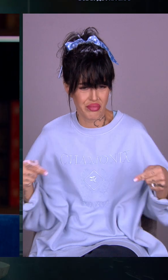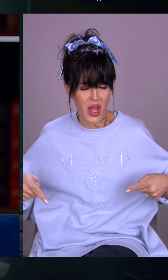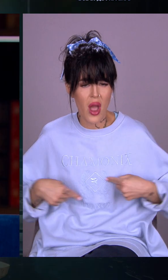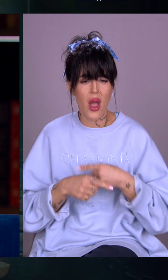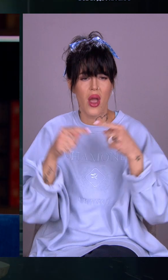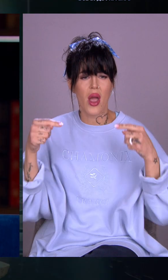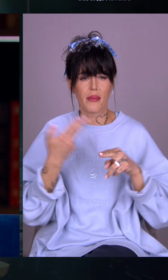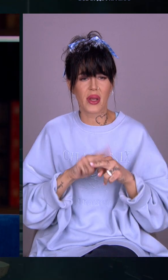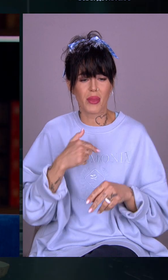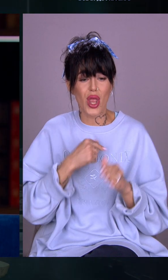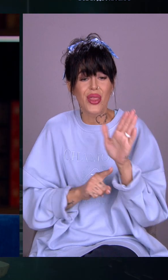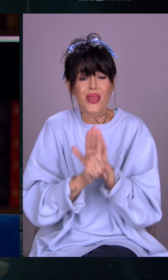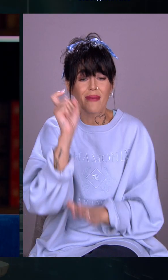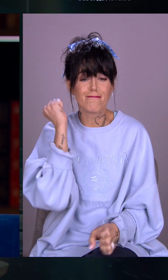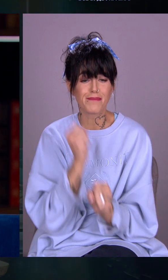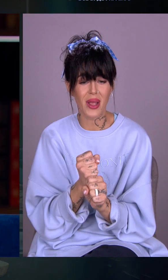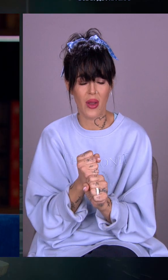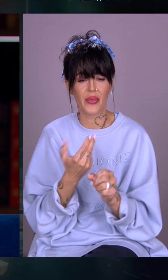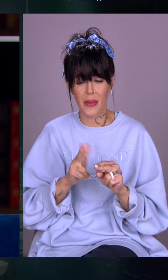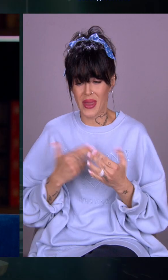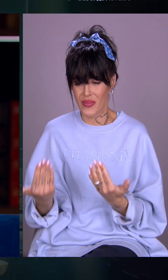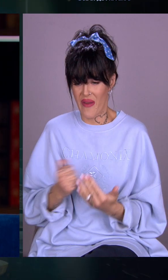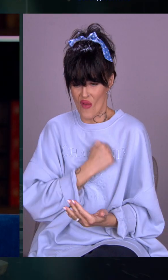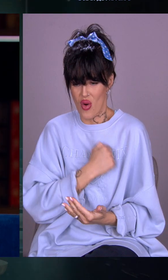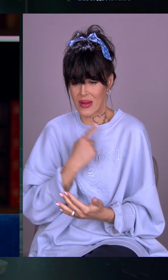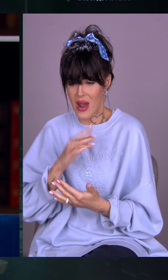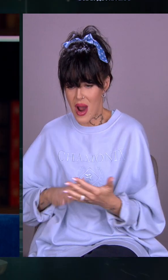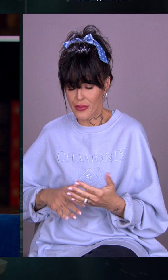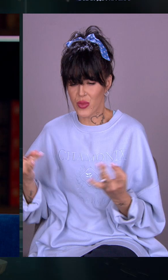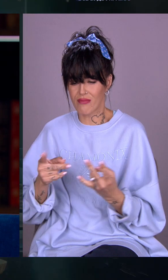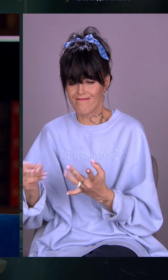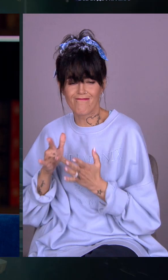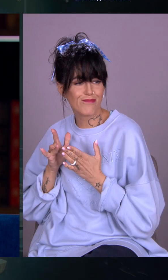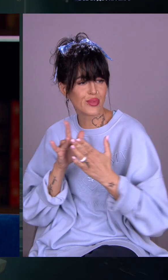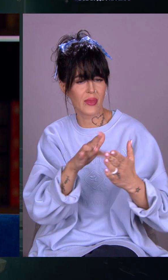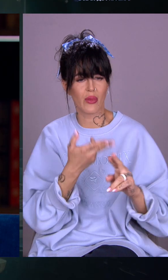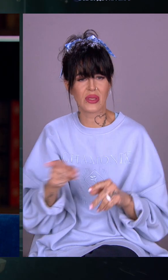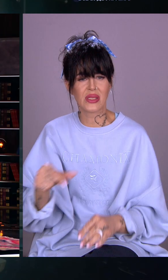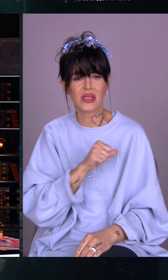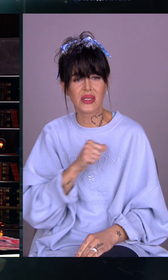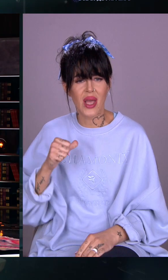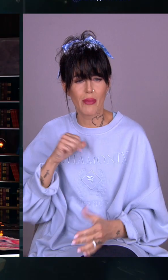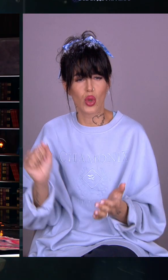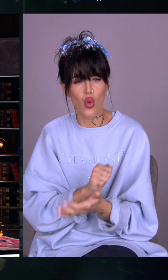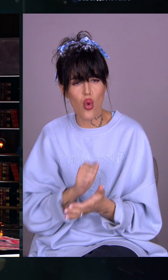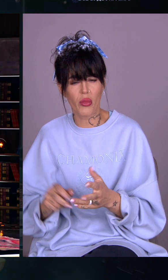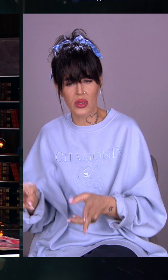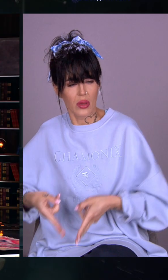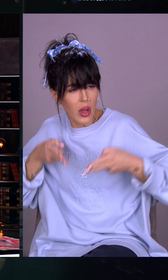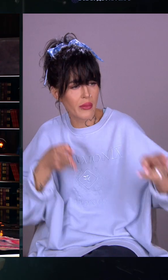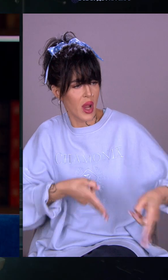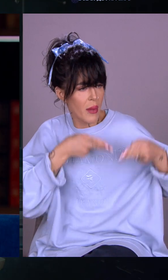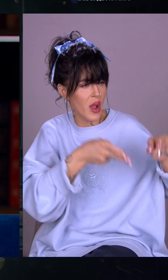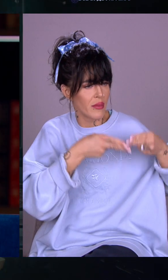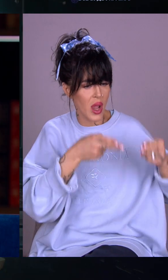тільки запускалися, що фактично цього пораненого військового зробили кур'єром. Так? Тобто він сам має доставляти документи, де якісь відповідальні особи